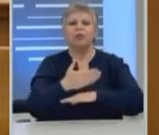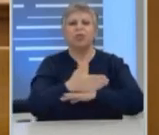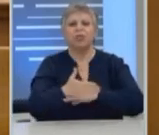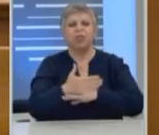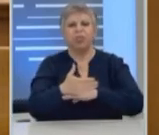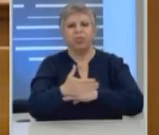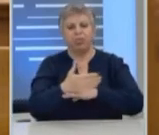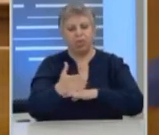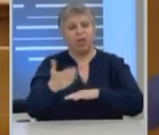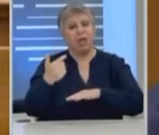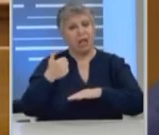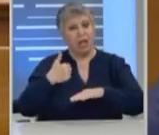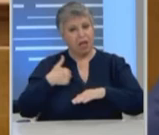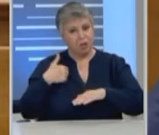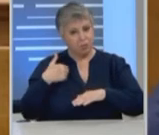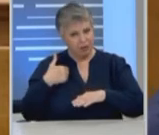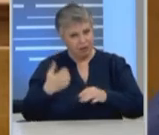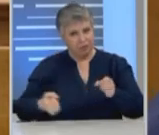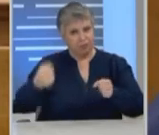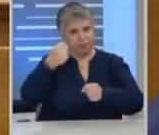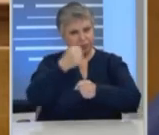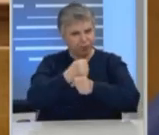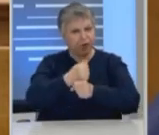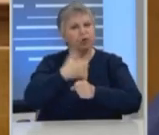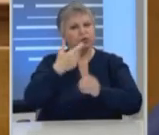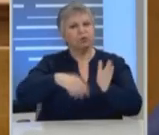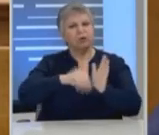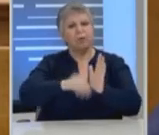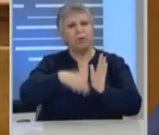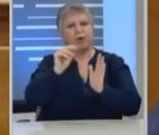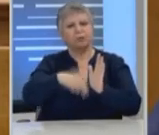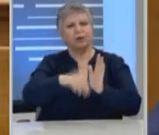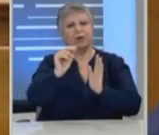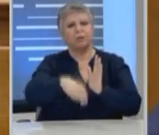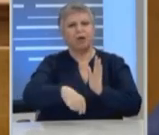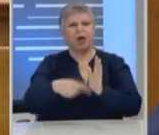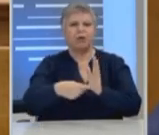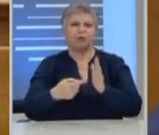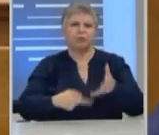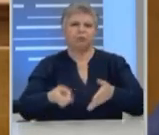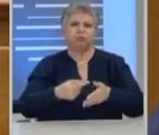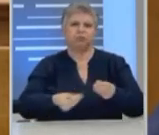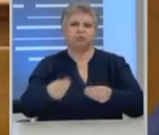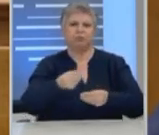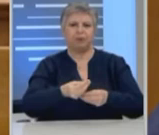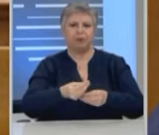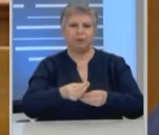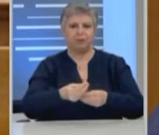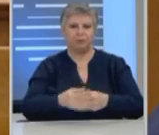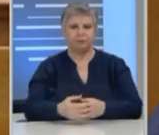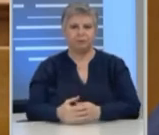περάσουμε όλα τόσα και άλλα τόσα. Και σας θυμίζω ότι τότε στο